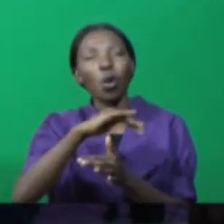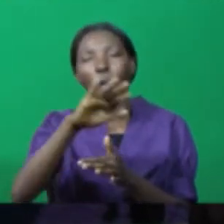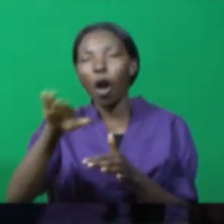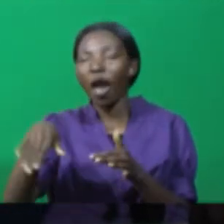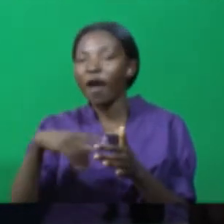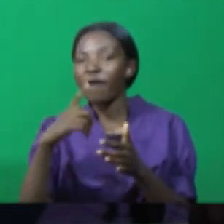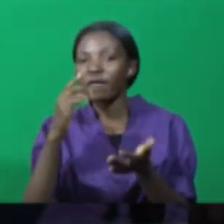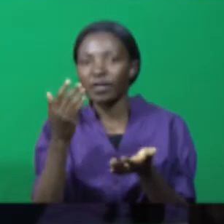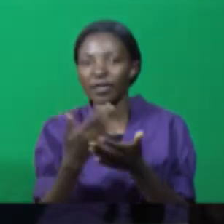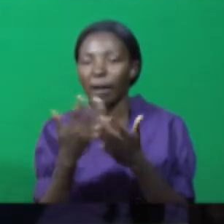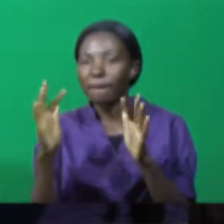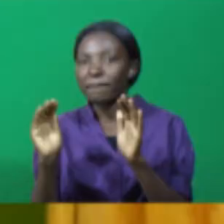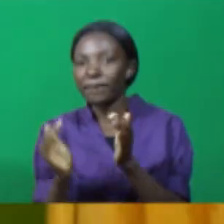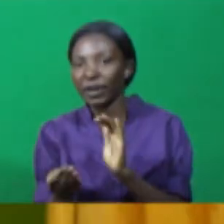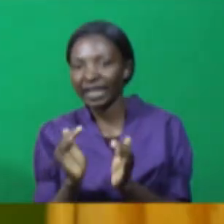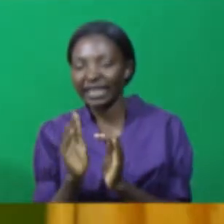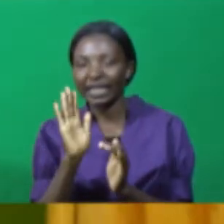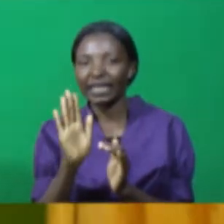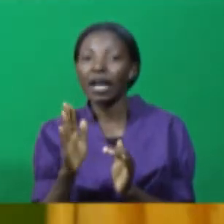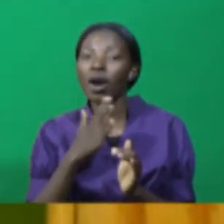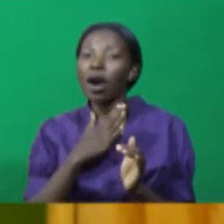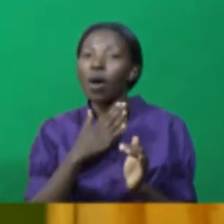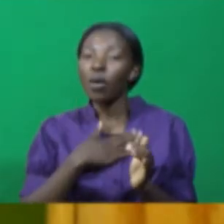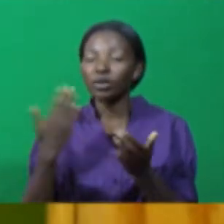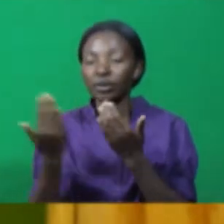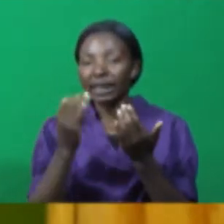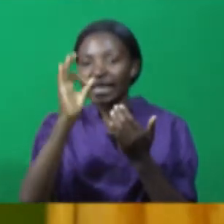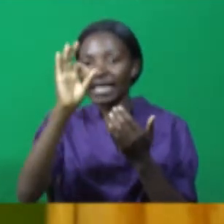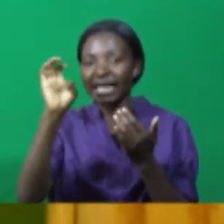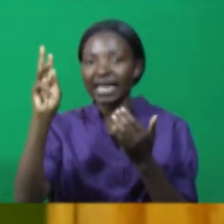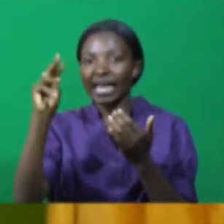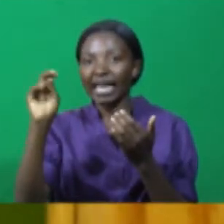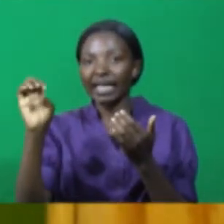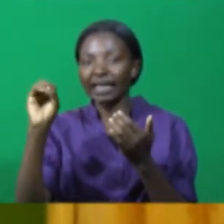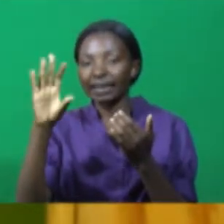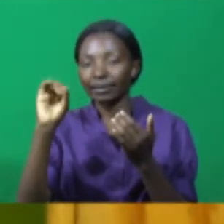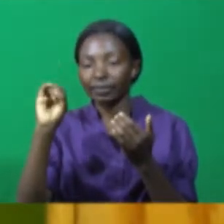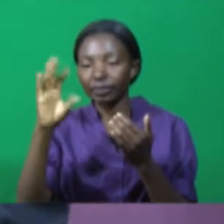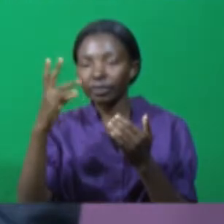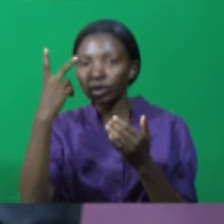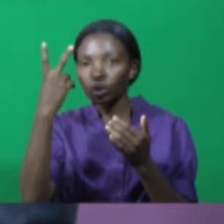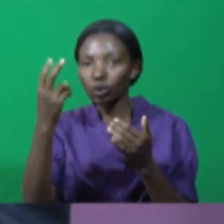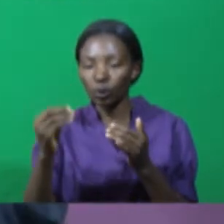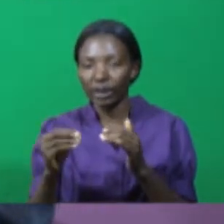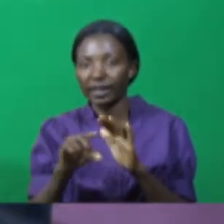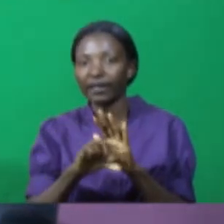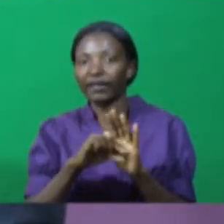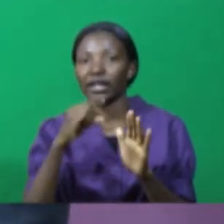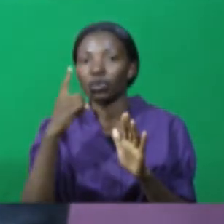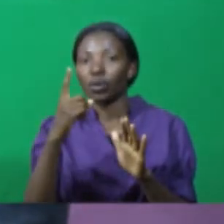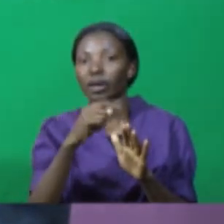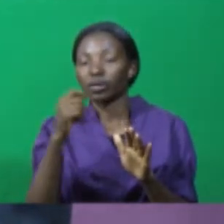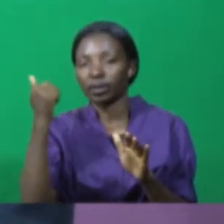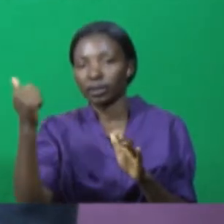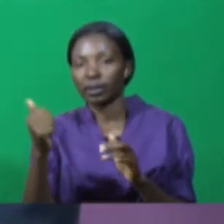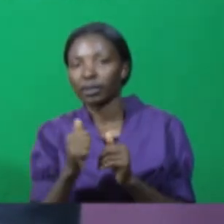right, apaka jega. All right, rekatone futi zungu zinetu kwa namwari. Kwenye kuna Genesis 20. Verse 1 kwenda pa 6. Genesis 20, verse